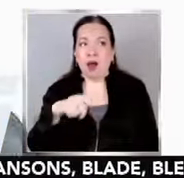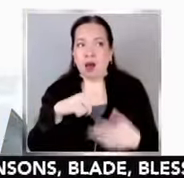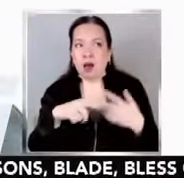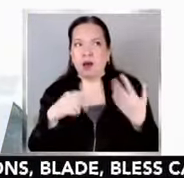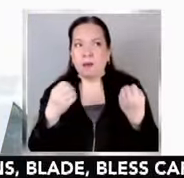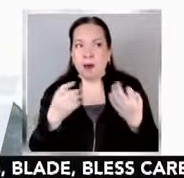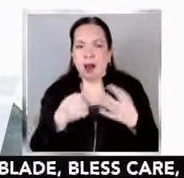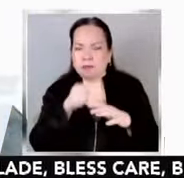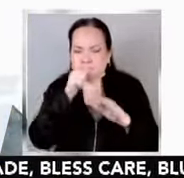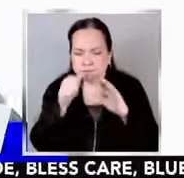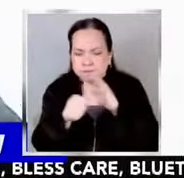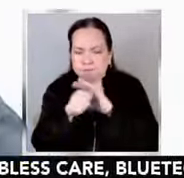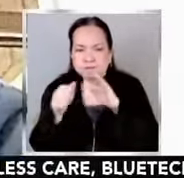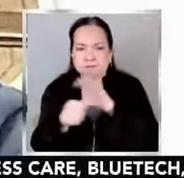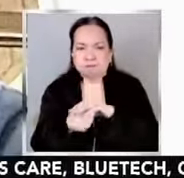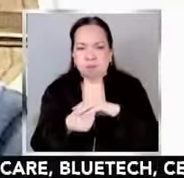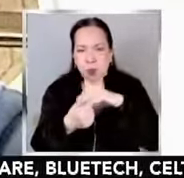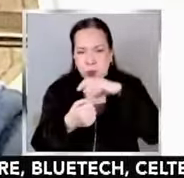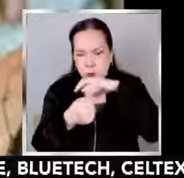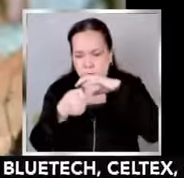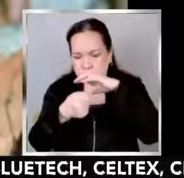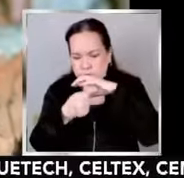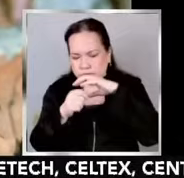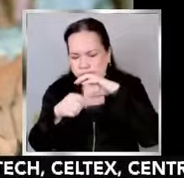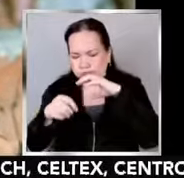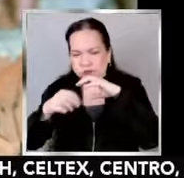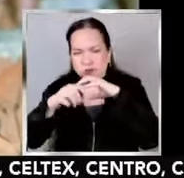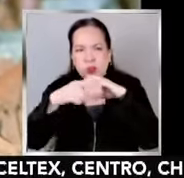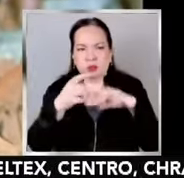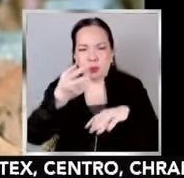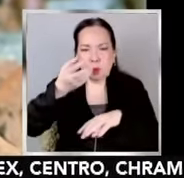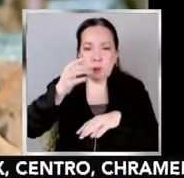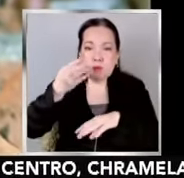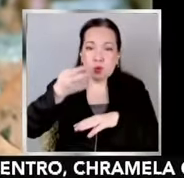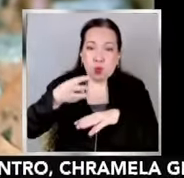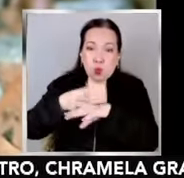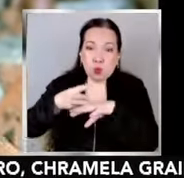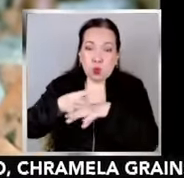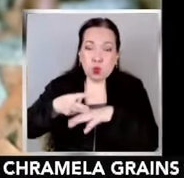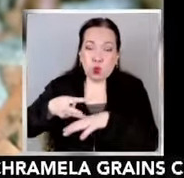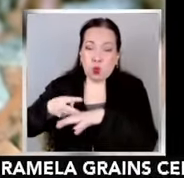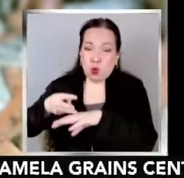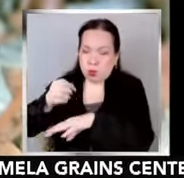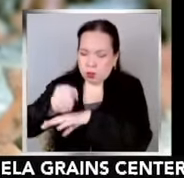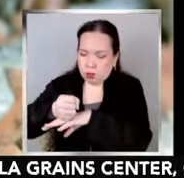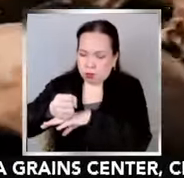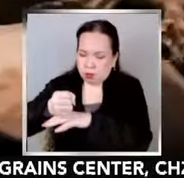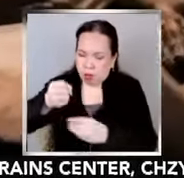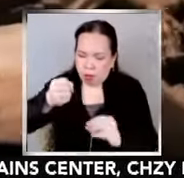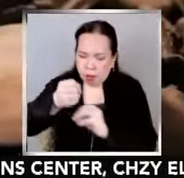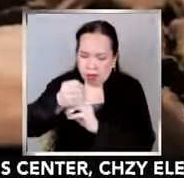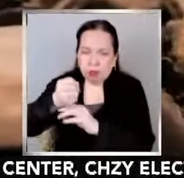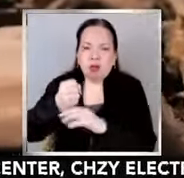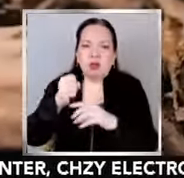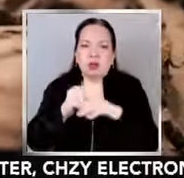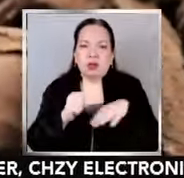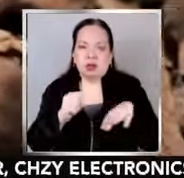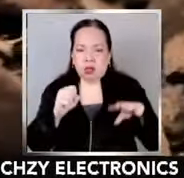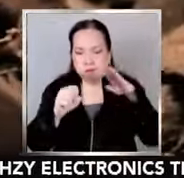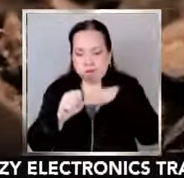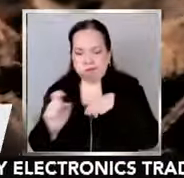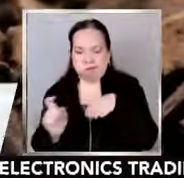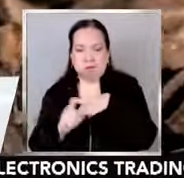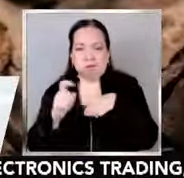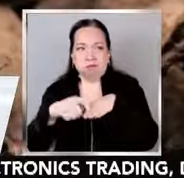yung ilalim po ng mga bato, mga rubbles, mga logs. Kung saan po, pwede po sila mag-lay po ng ambush tactics para po sa kanilang mga prey. Wala pa po nakandak po